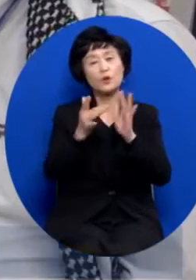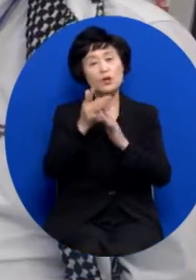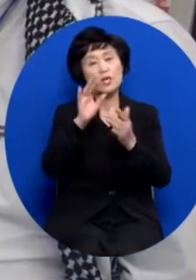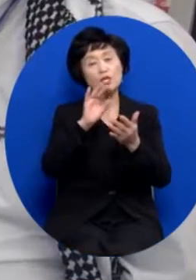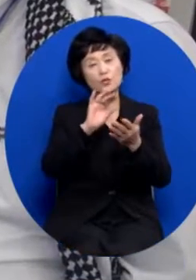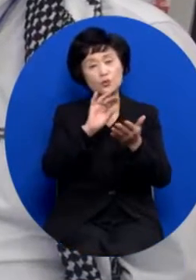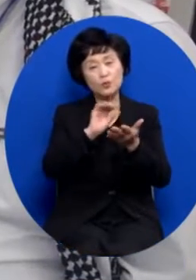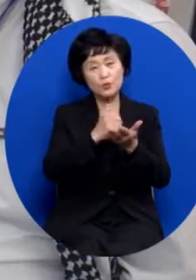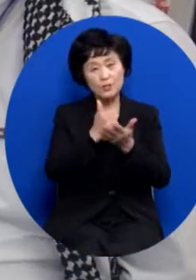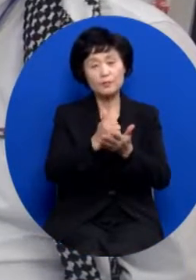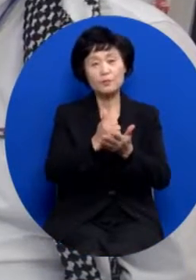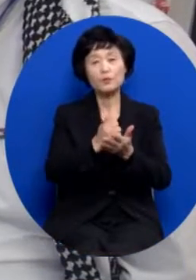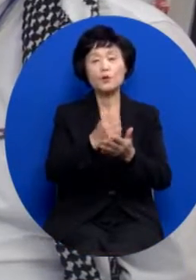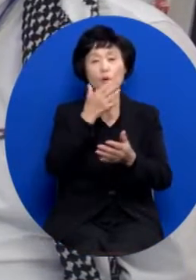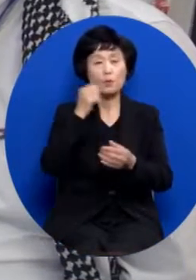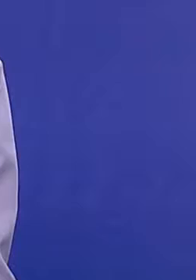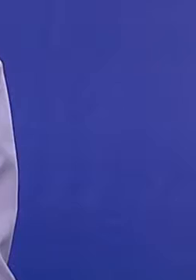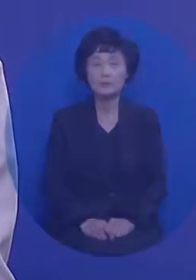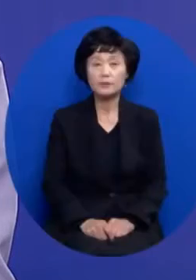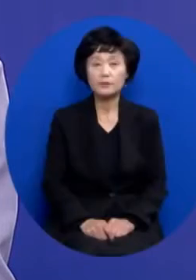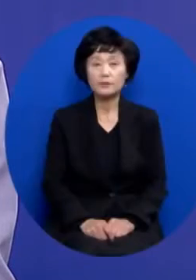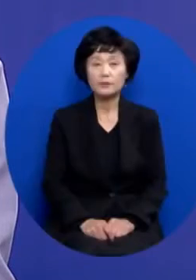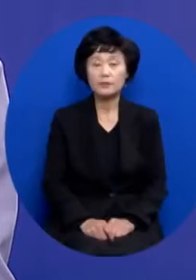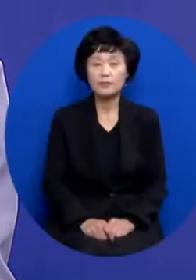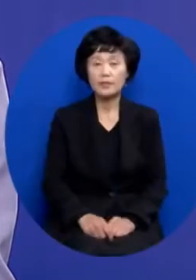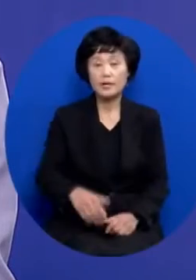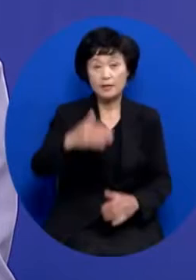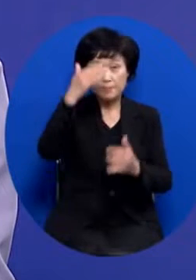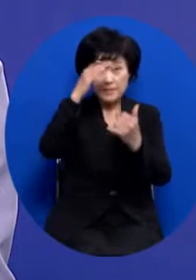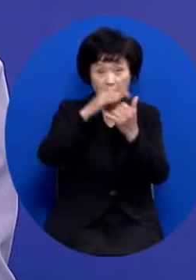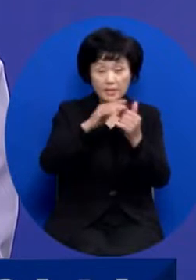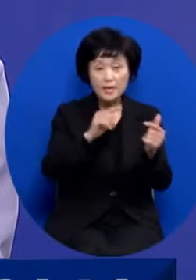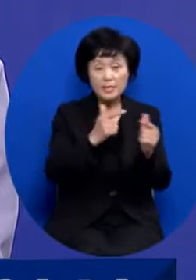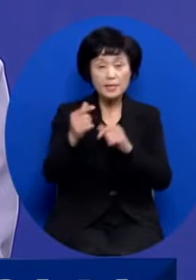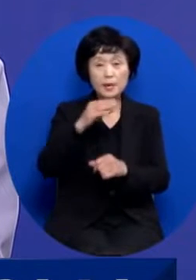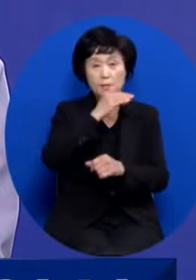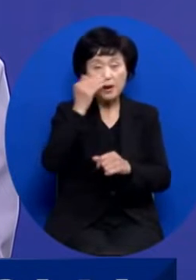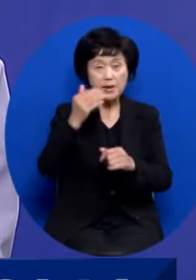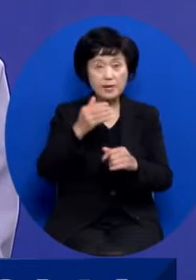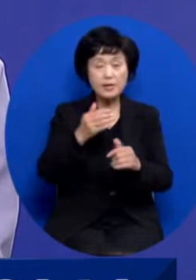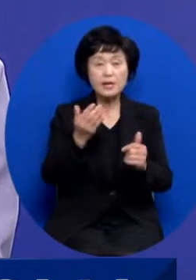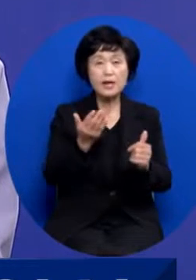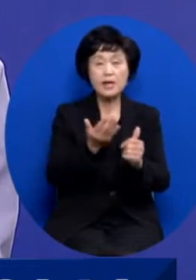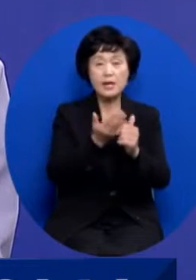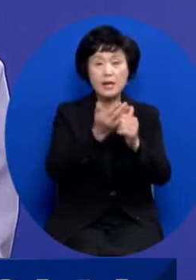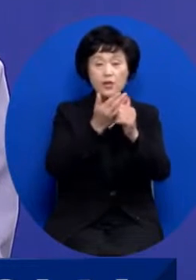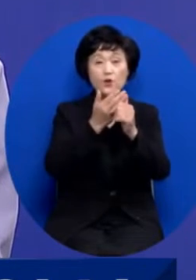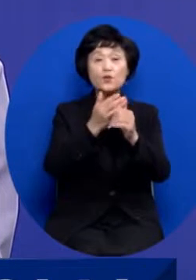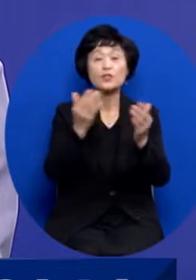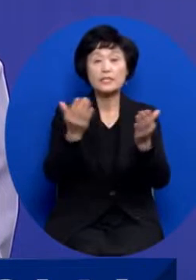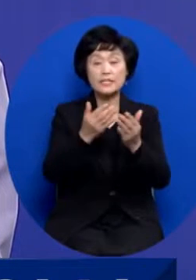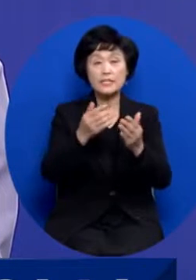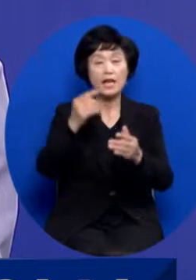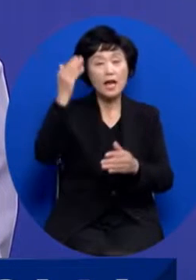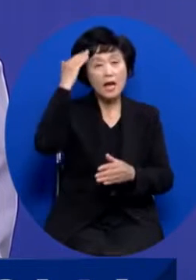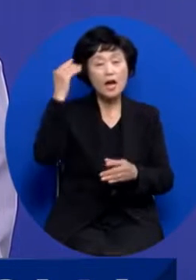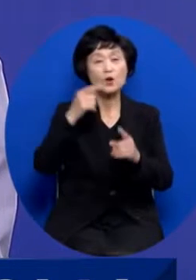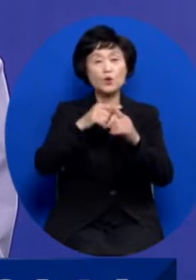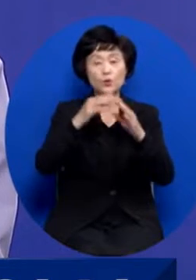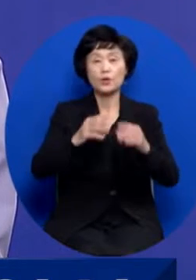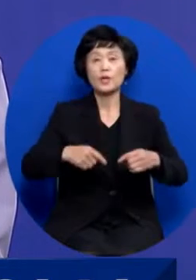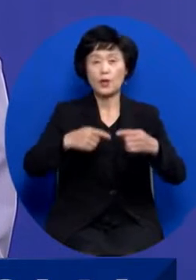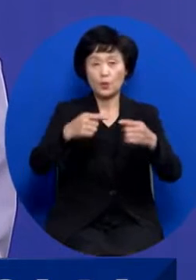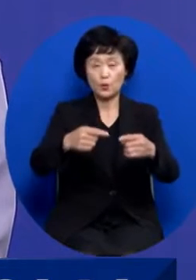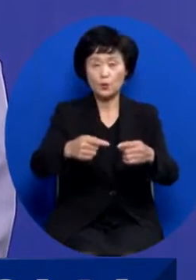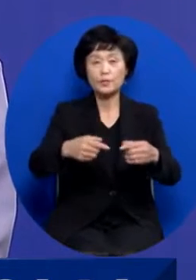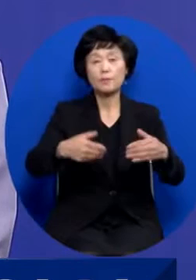CTS 뉴스 이은지입니다. 다음 세대를 올바로 세우는 일에 한국교회가 동참해야 한다는 목소리가 높아지고 있습니다.